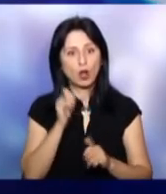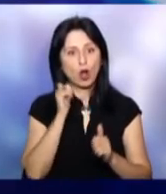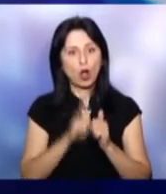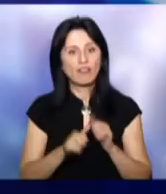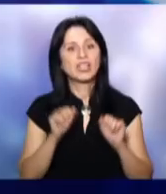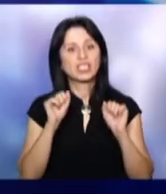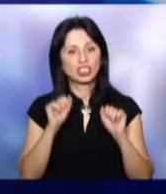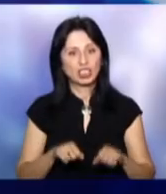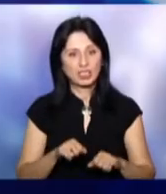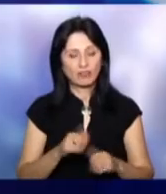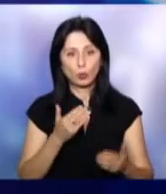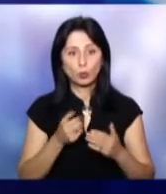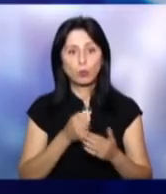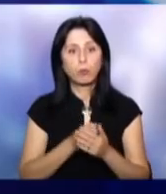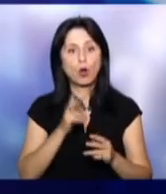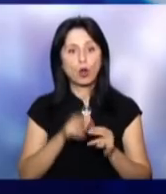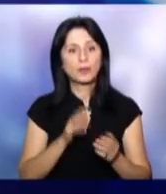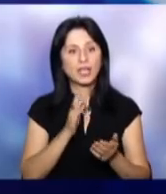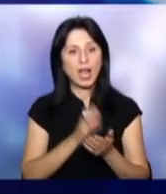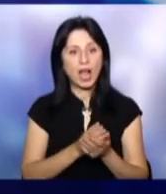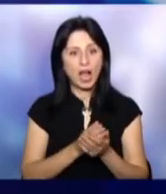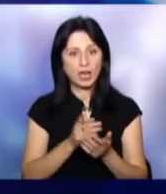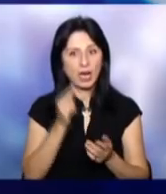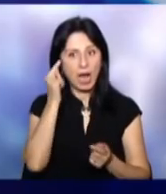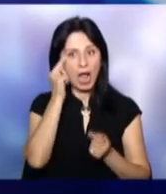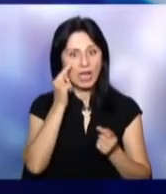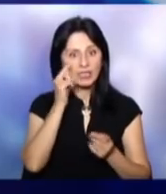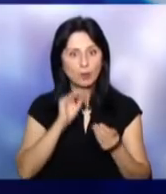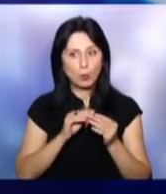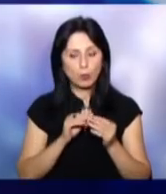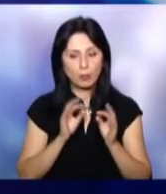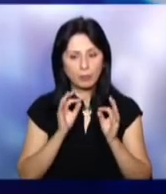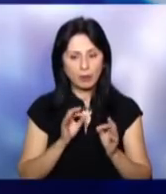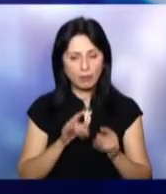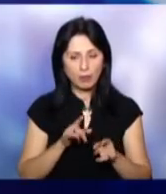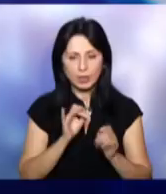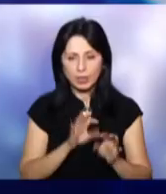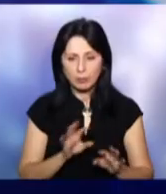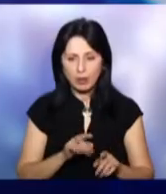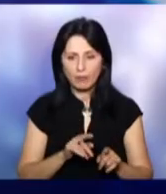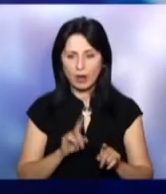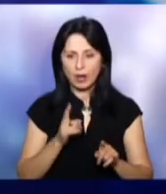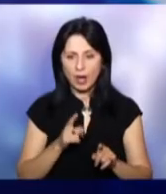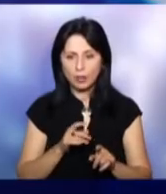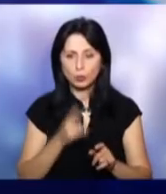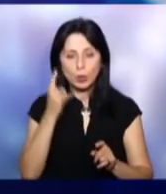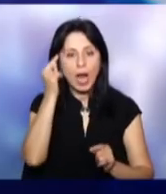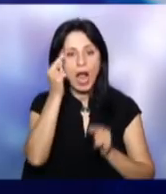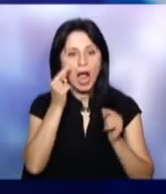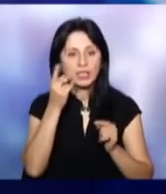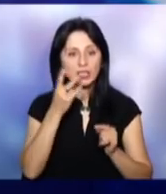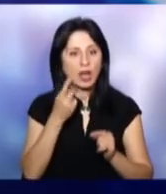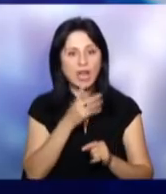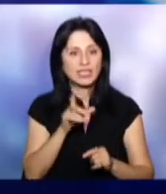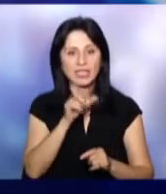ყოველთვის შესაძლებელია, თუ კი ბოლომდე არის ამოწურული და გააზრებული პრობლემა რა მომენტში და რატომ გვერთვება განგაში. თუმცა არც